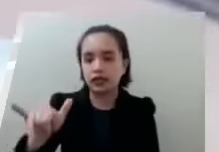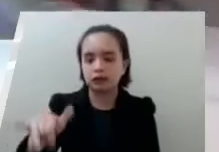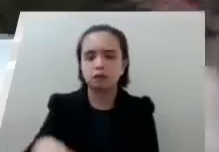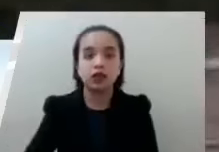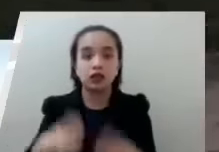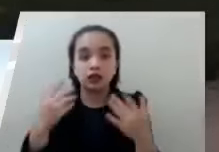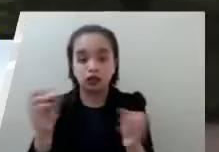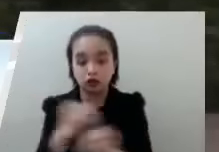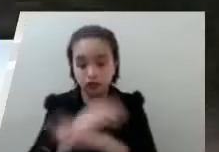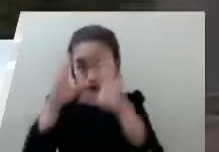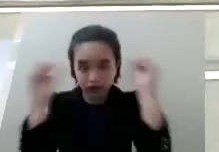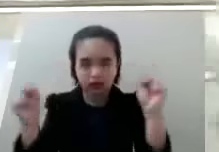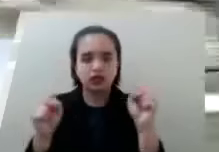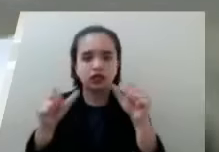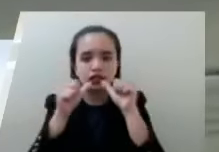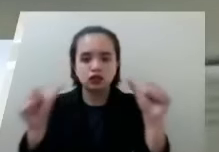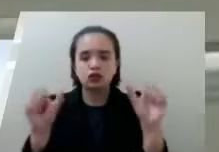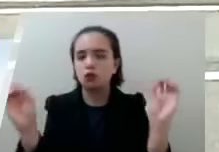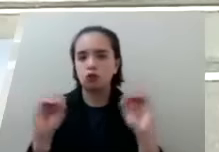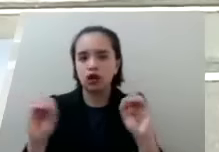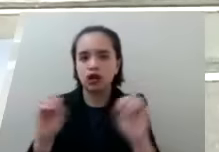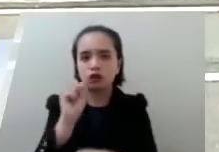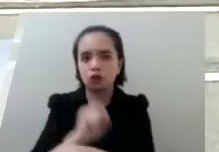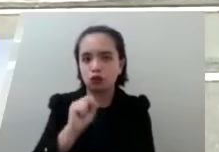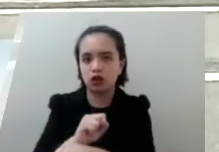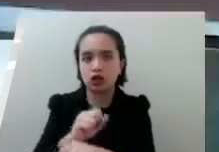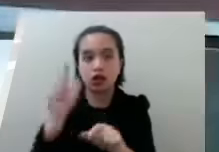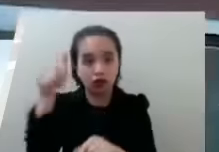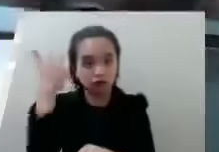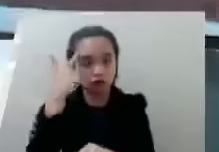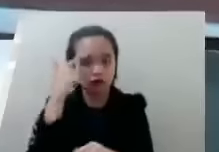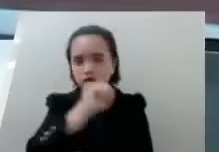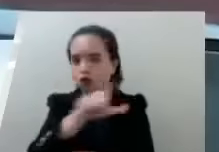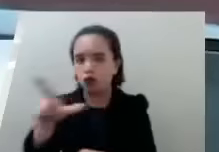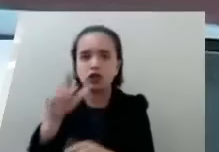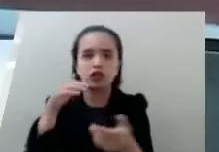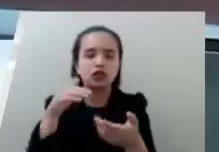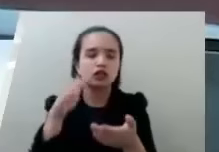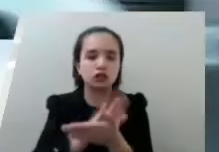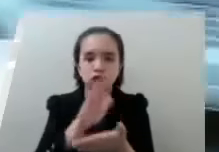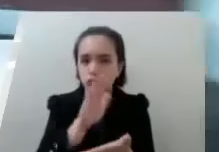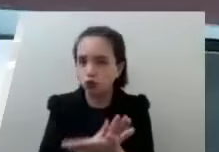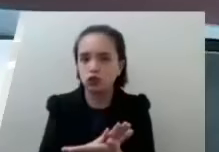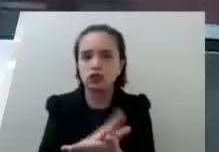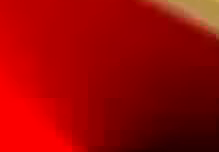na walang pasok sa gobyerno at lahat ng antas ang paaralan sa Maynila at Pasay sa mga parehong araw.